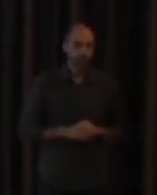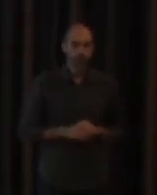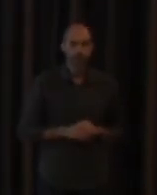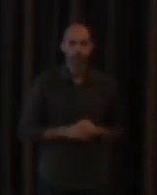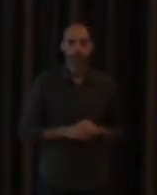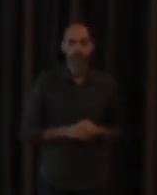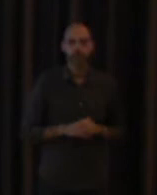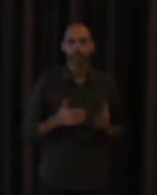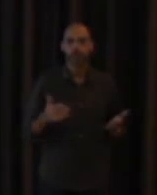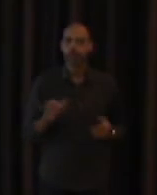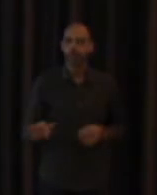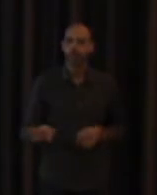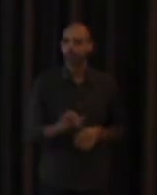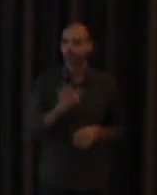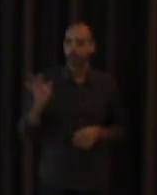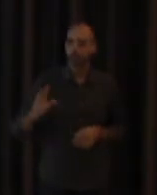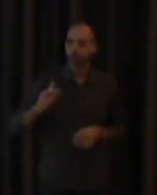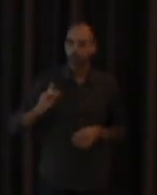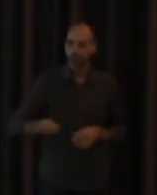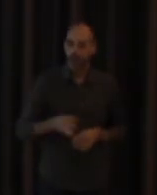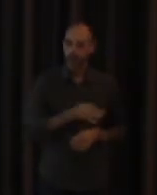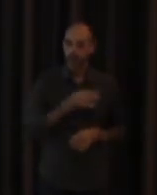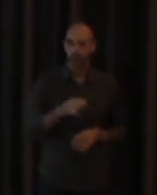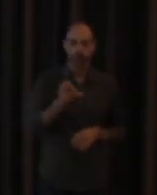Passo la paraula, dono la paraula al degà, Sergi Torné,